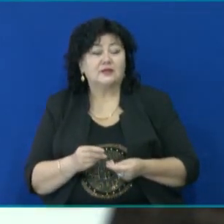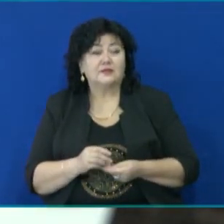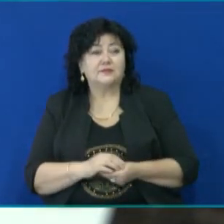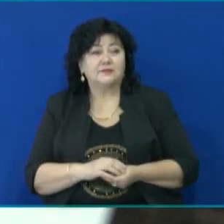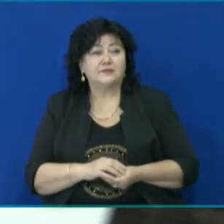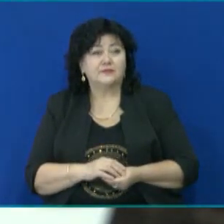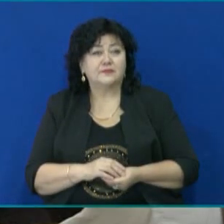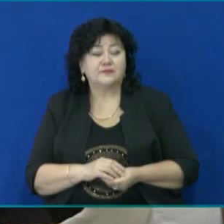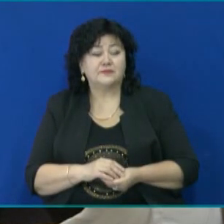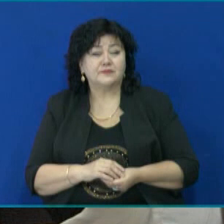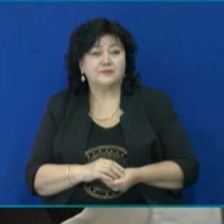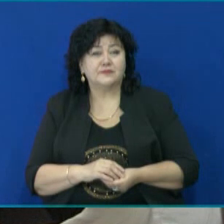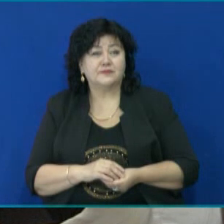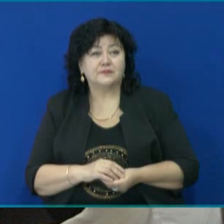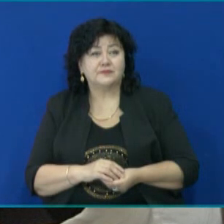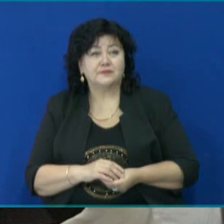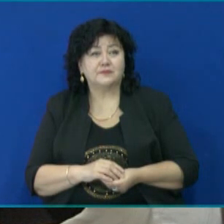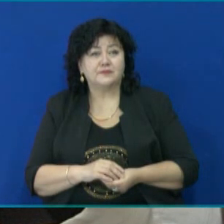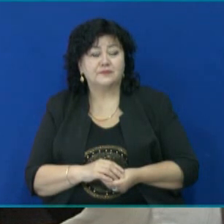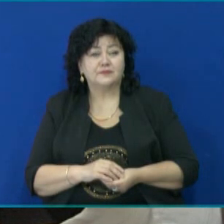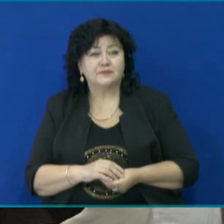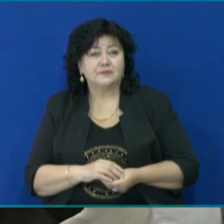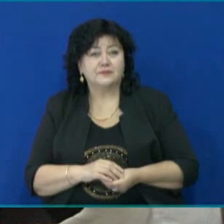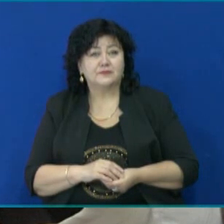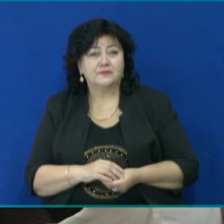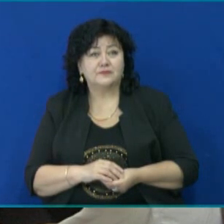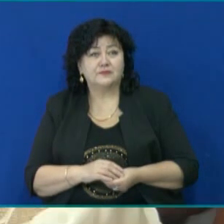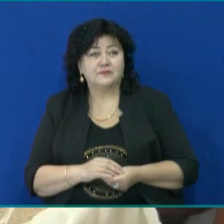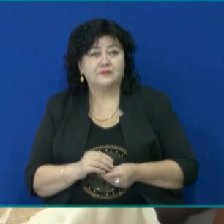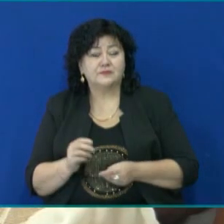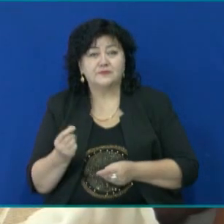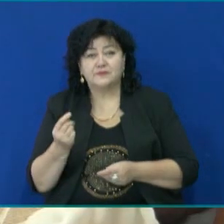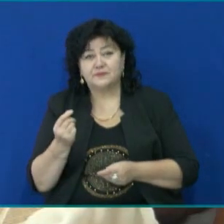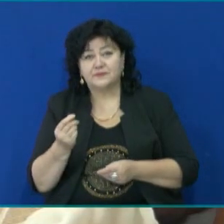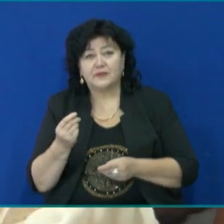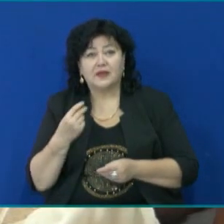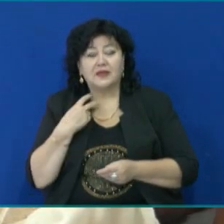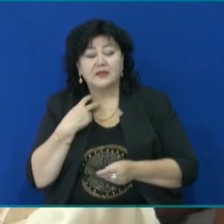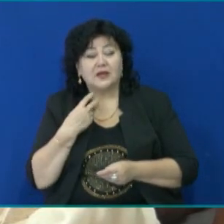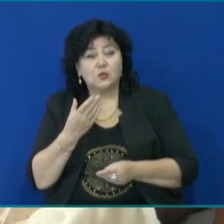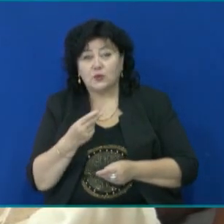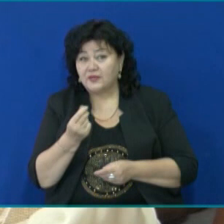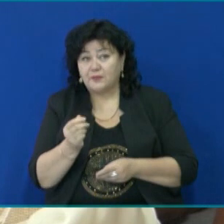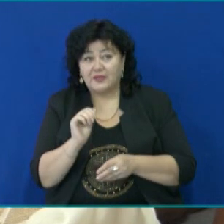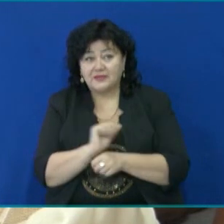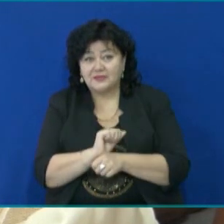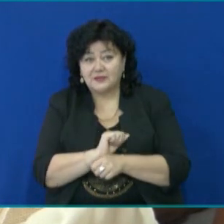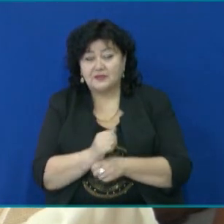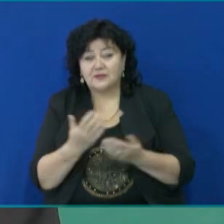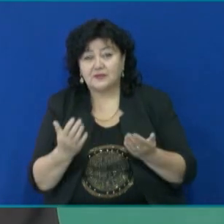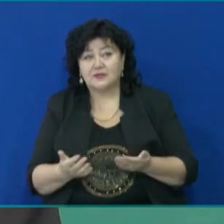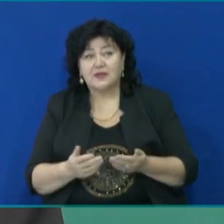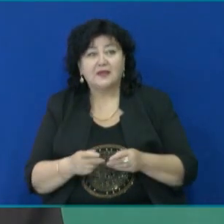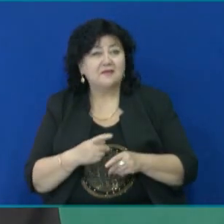табиғи монополияларды реттеу департаментіне ұсыныс жіберген. Ұсыныс қаралып, алдағы уақытта тариф өзгеретін жағдайда тұрғындар